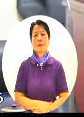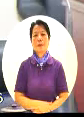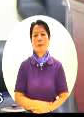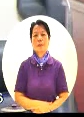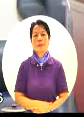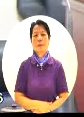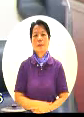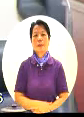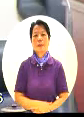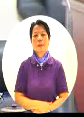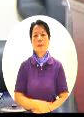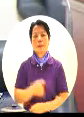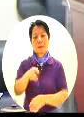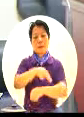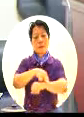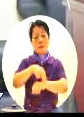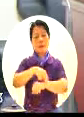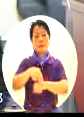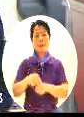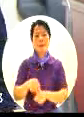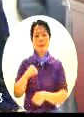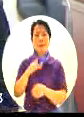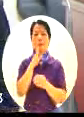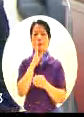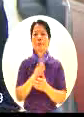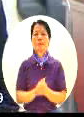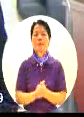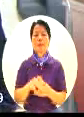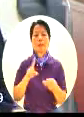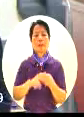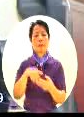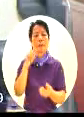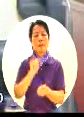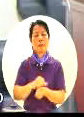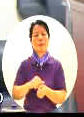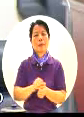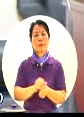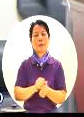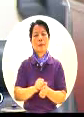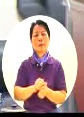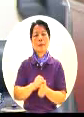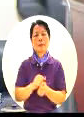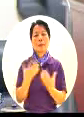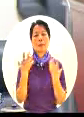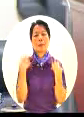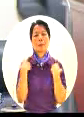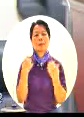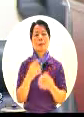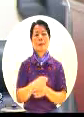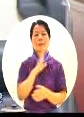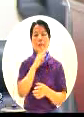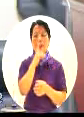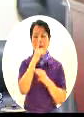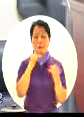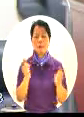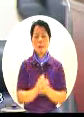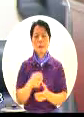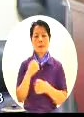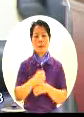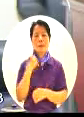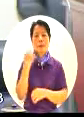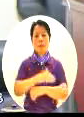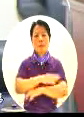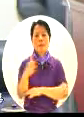还有这个规划上哈，因为这次的主办单位哈是我们那个新闻局嘛